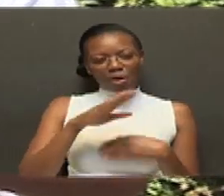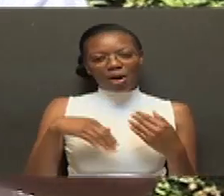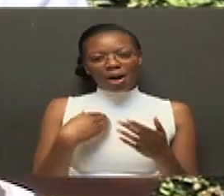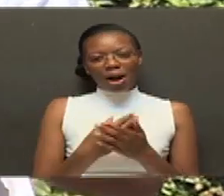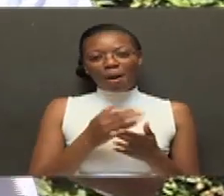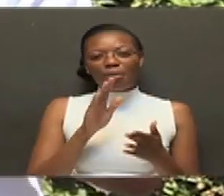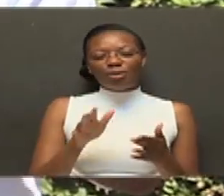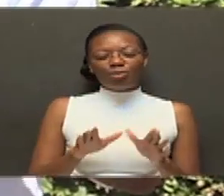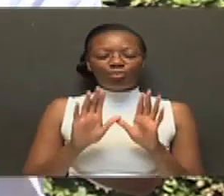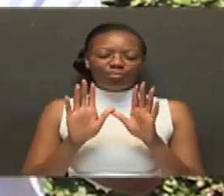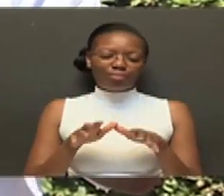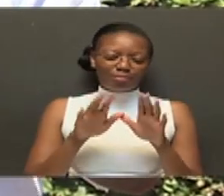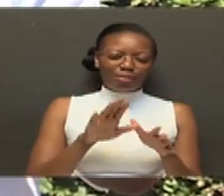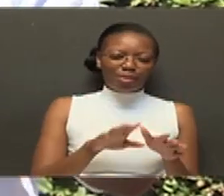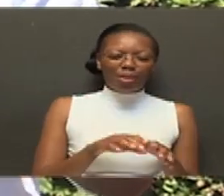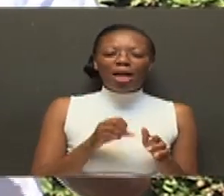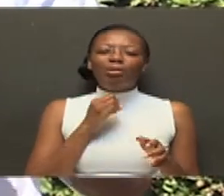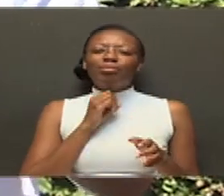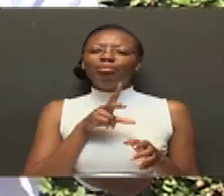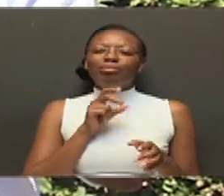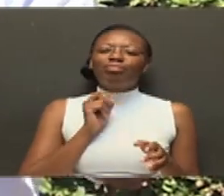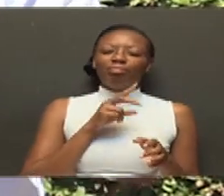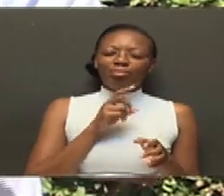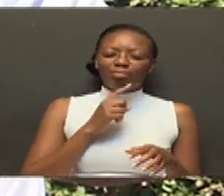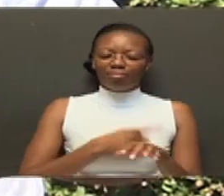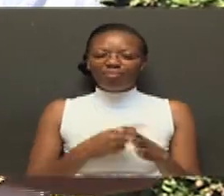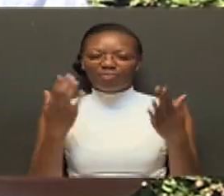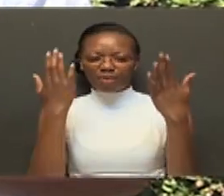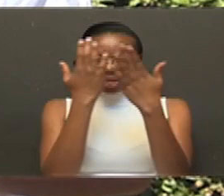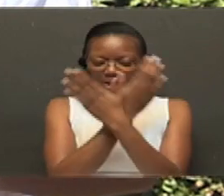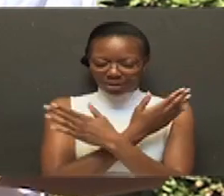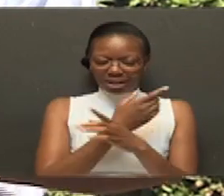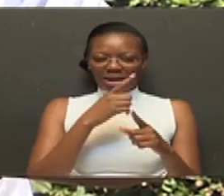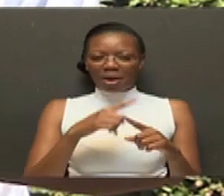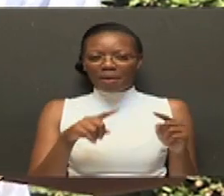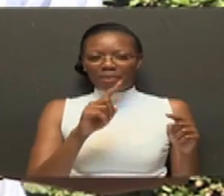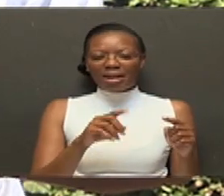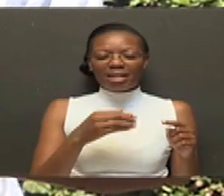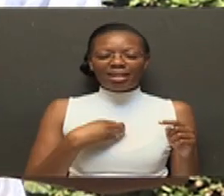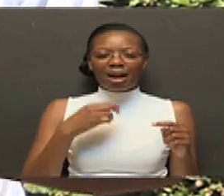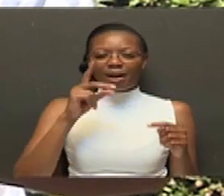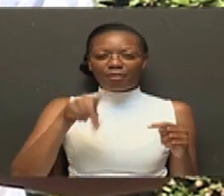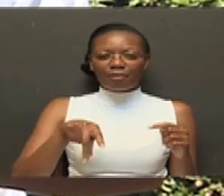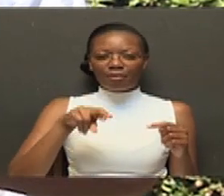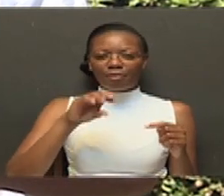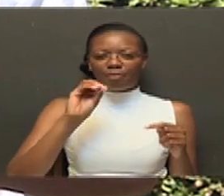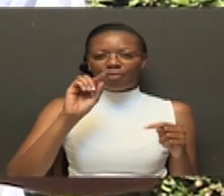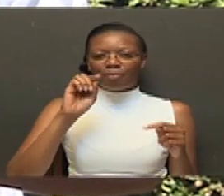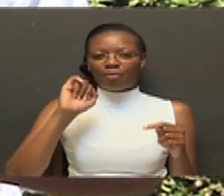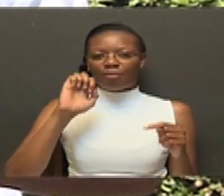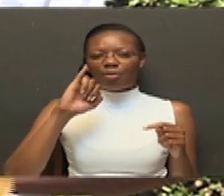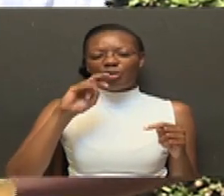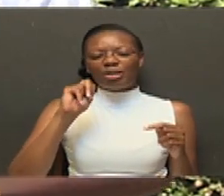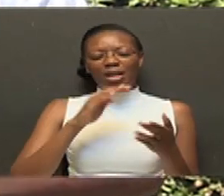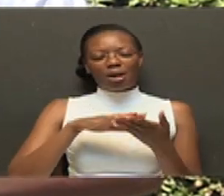mdudu huyu. Licha ya kwamba kelele zake kali wakati wa usiku kule mwituni, mdudu huyu ana protini ya hali ya juu sana.